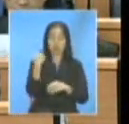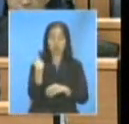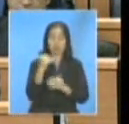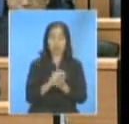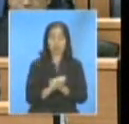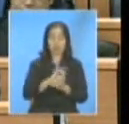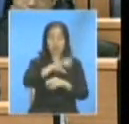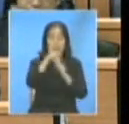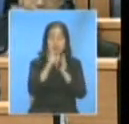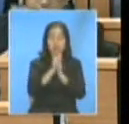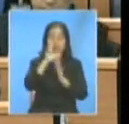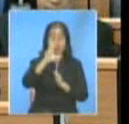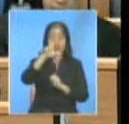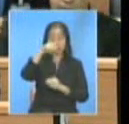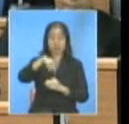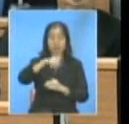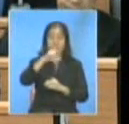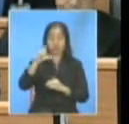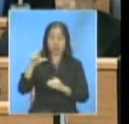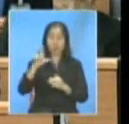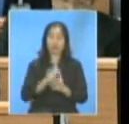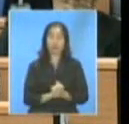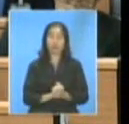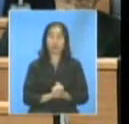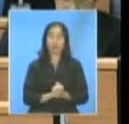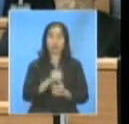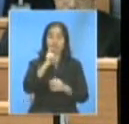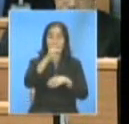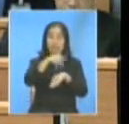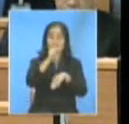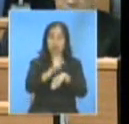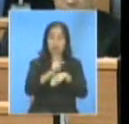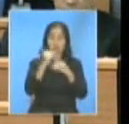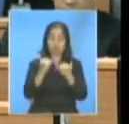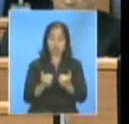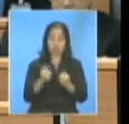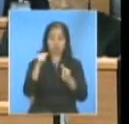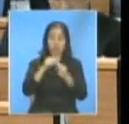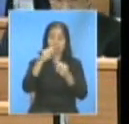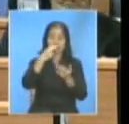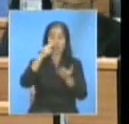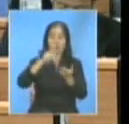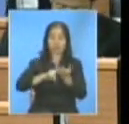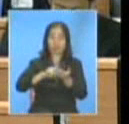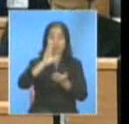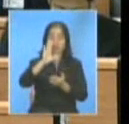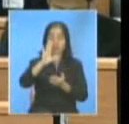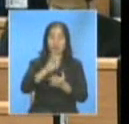กว่าล้านครับท่านประธานท่านประธานนะจนมีหนังสือจ